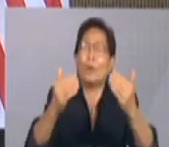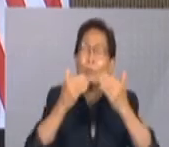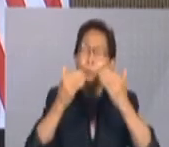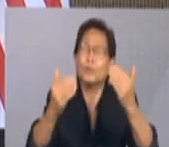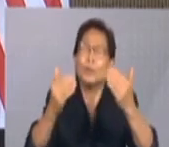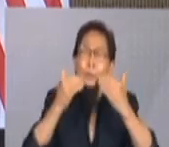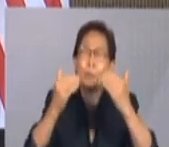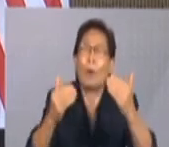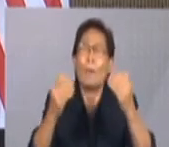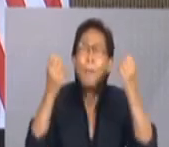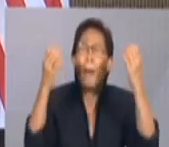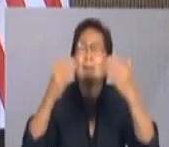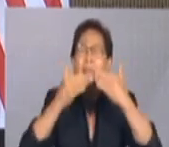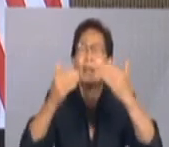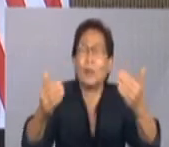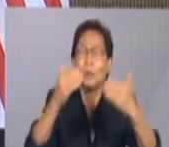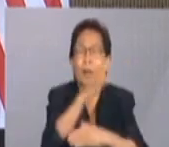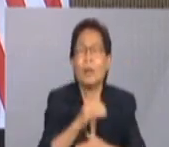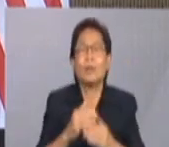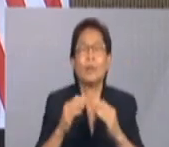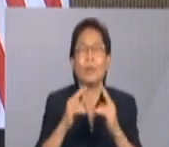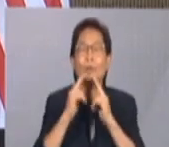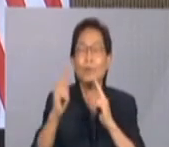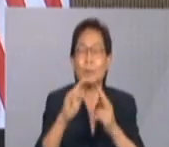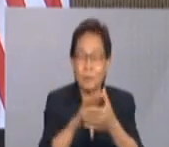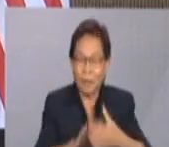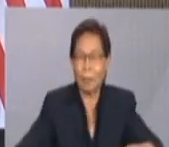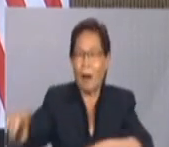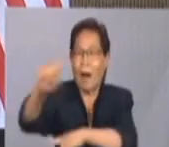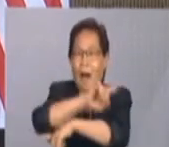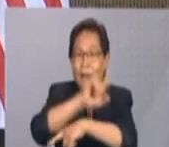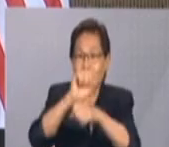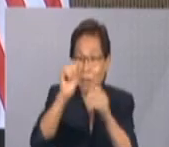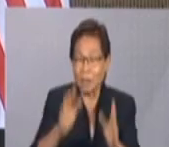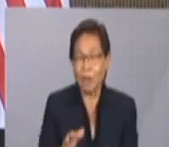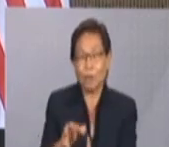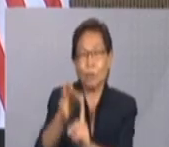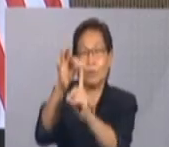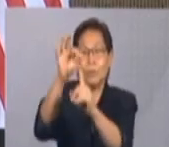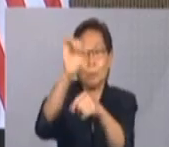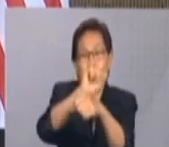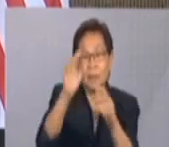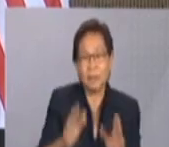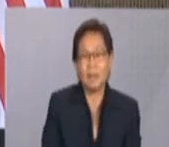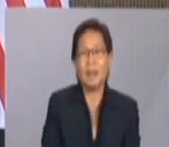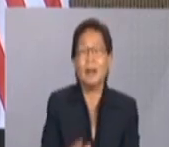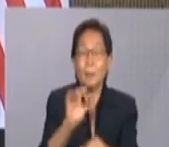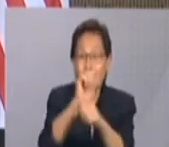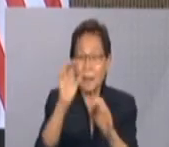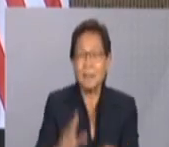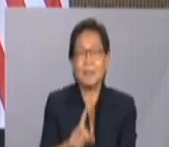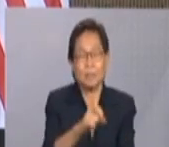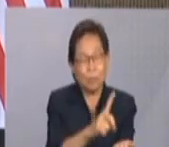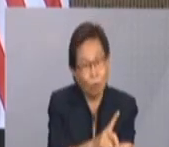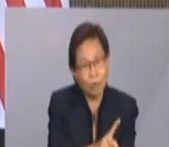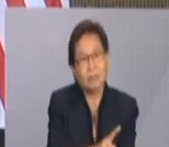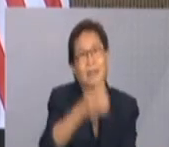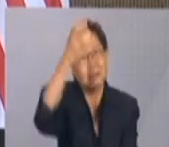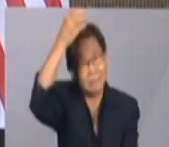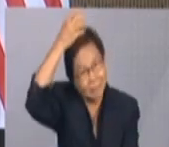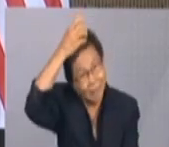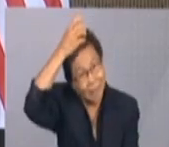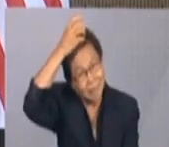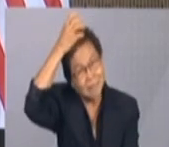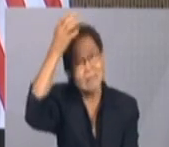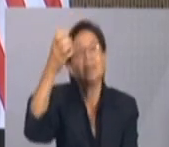penghargaan dan juga ucapan selamat hari pekerja khususnya pada para petugas barisan hadapan kita Doctor